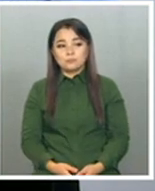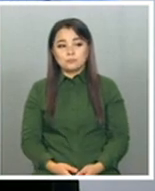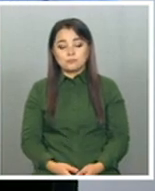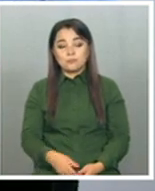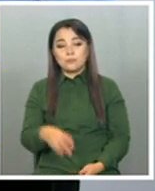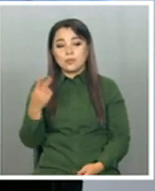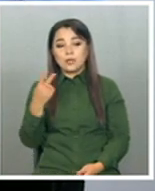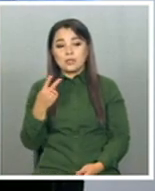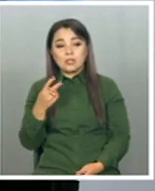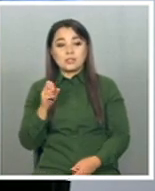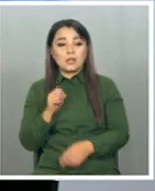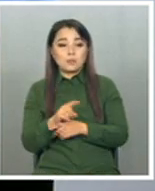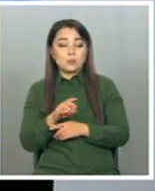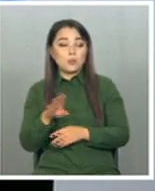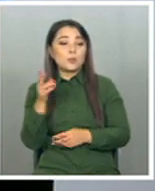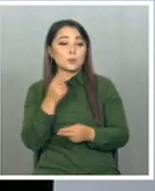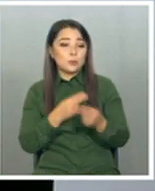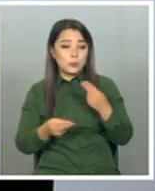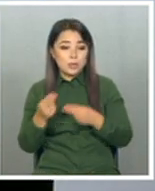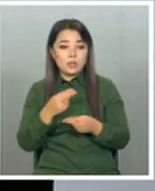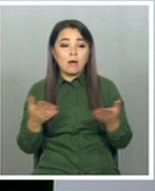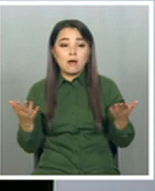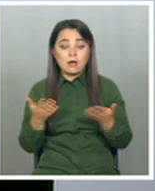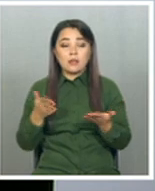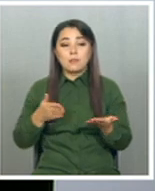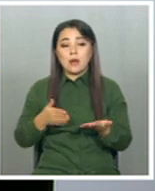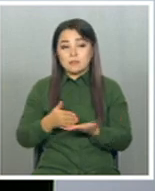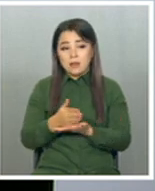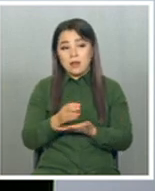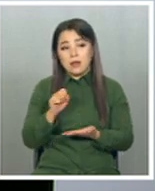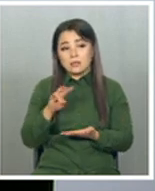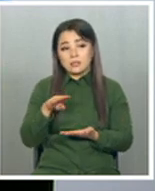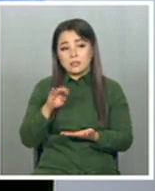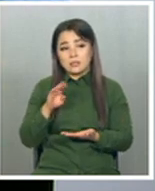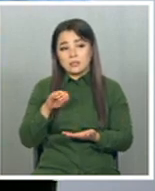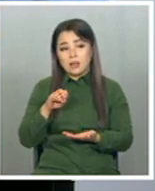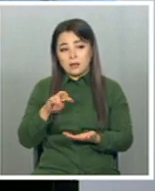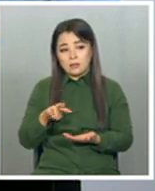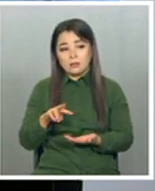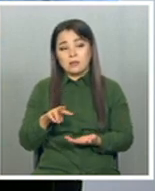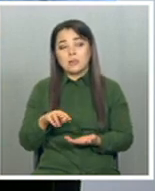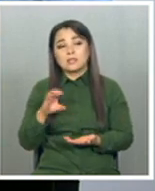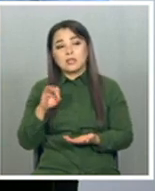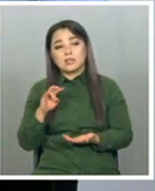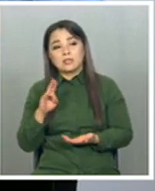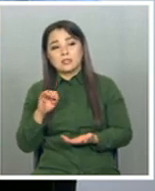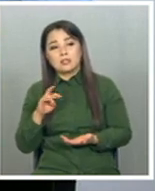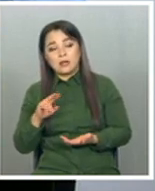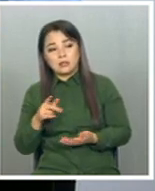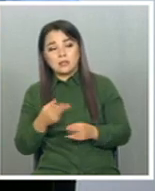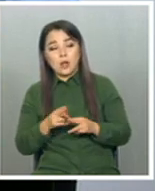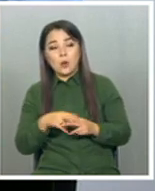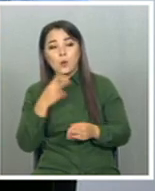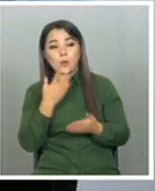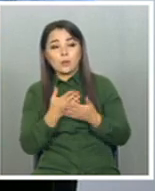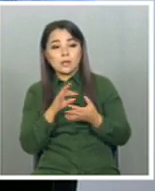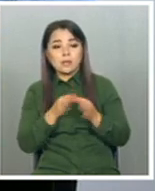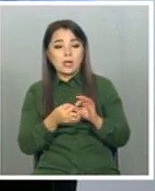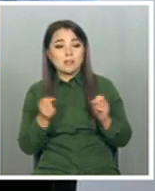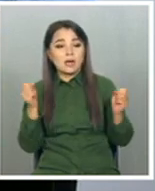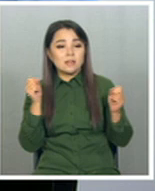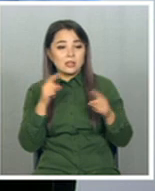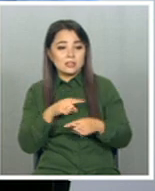Екінші тапсырма. Суреттегі қай бағыт антиклинальды және синклинальды көрсетіп тұрған